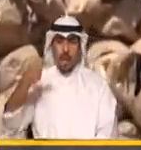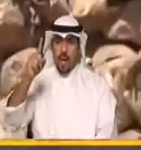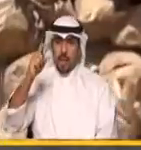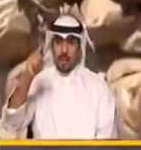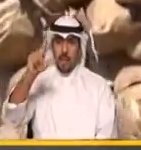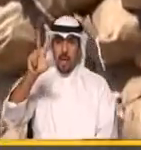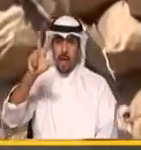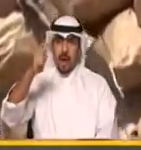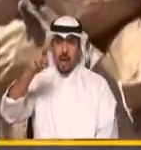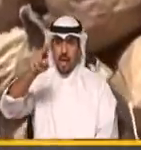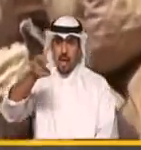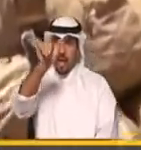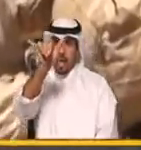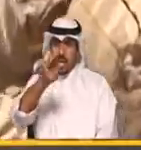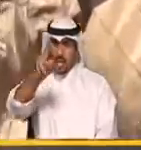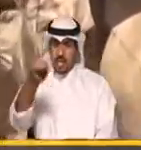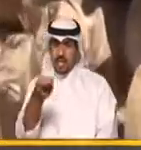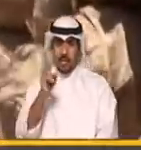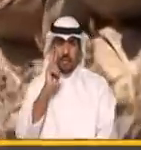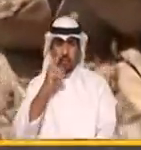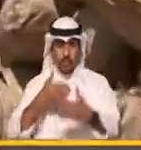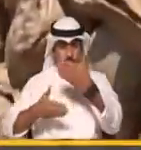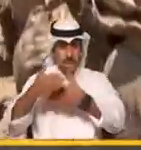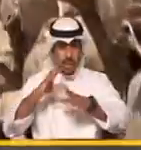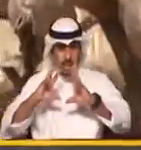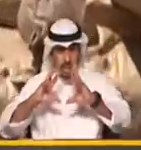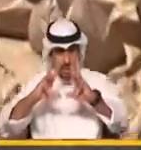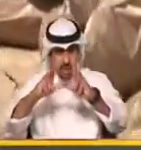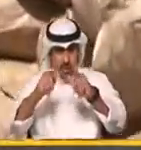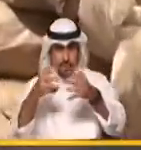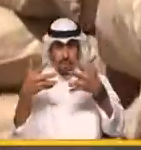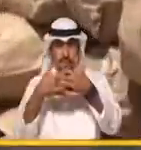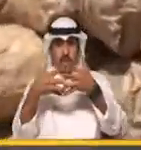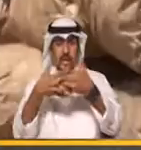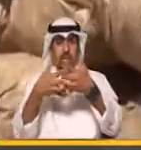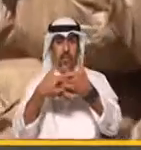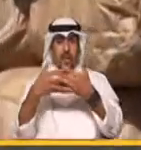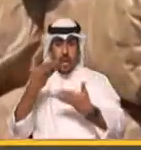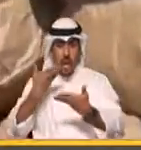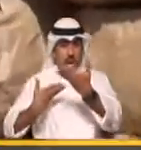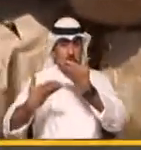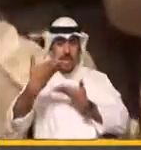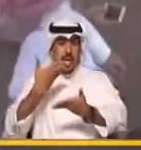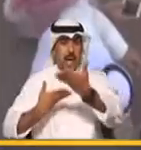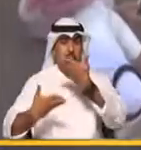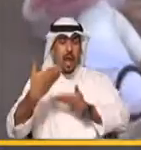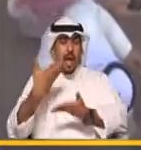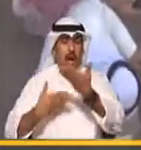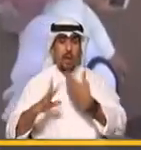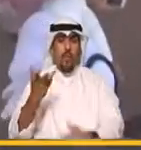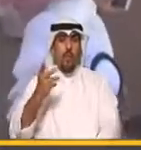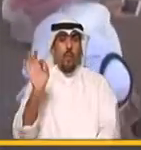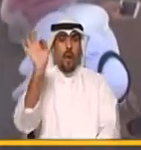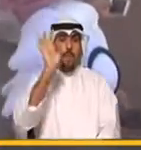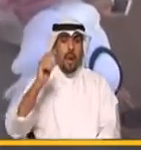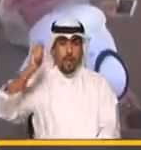محمد بانشاء شركه استيراد بقصد الاتجار بالمخدرات وجلبها من اوكرانيا وانه تم